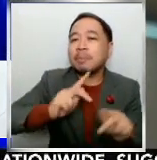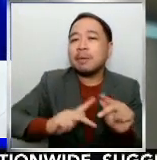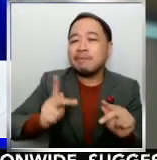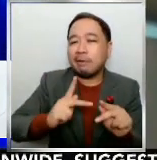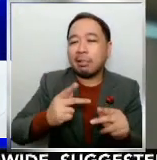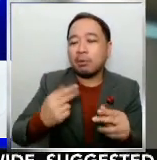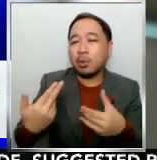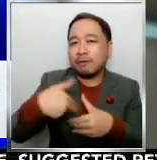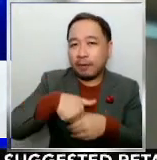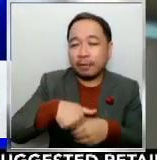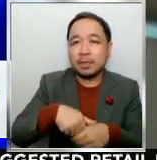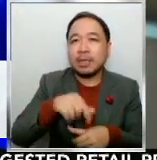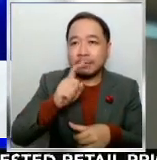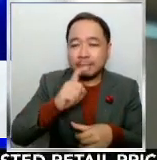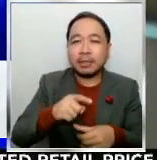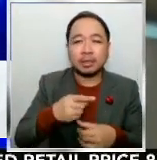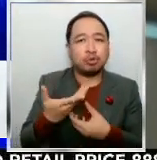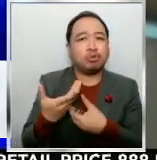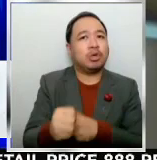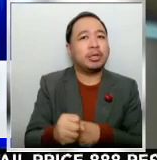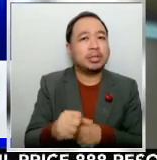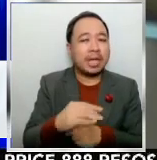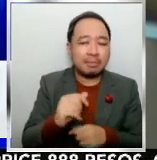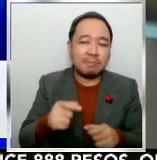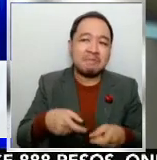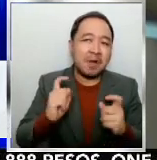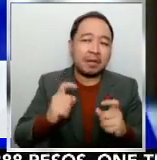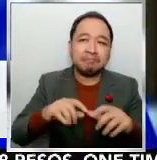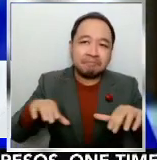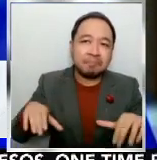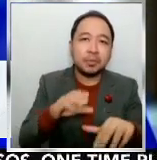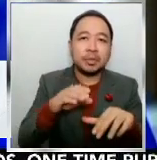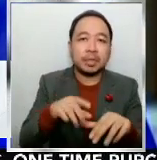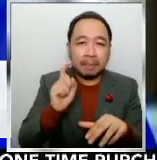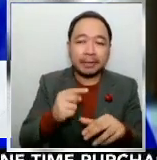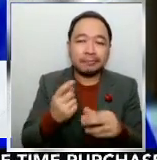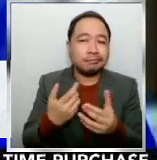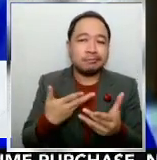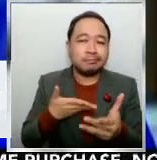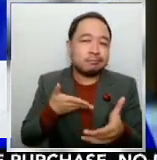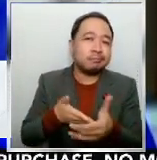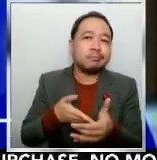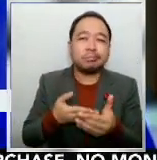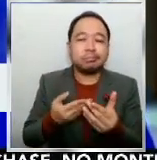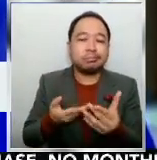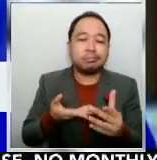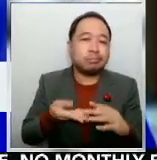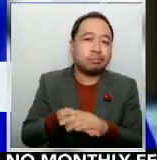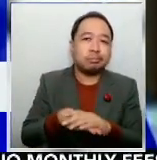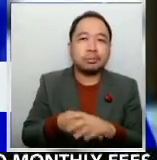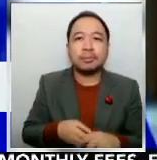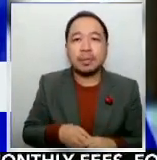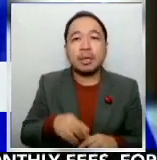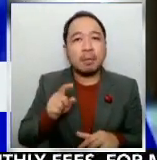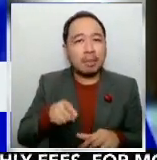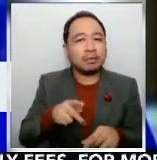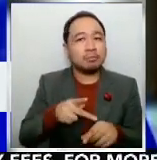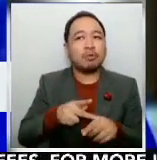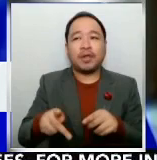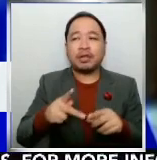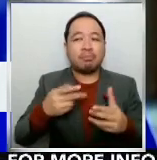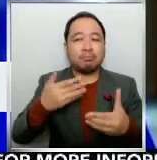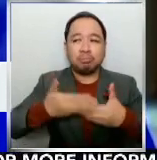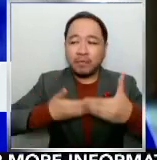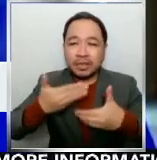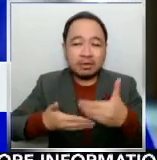mabilis kumilos. Kailangan din daw masugpo ang katiwalian. Professionalized bureaucracy ensures that public servants